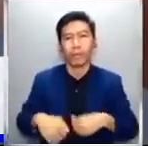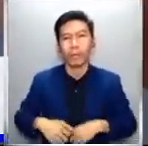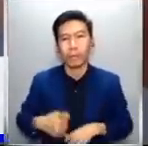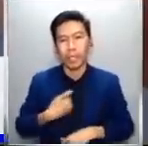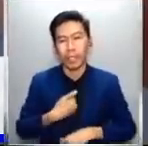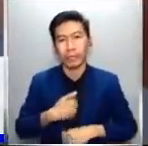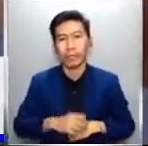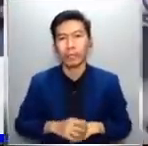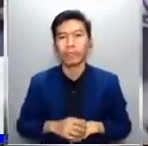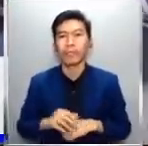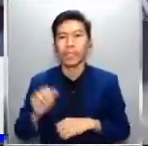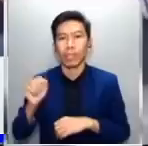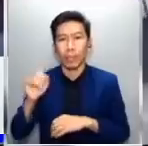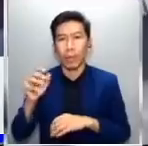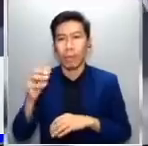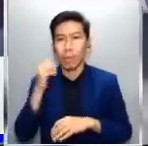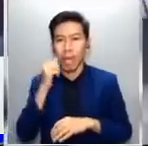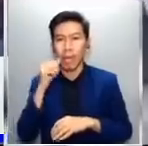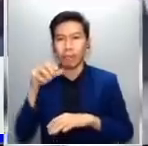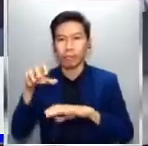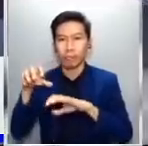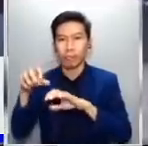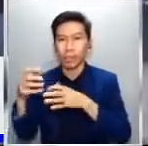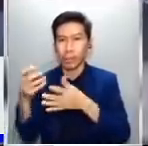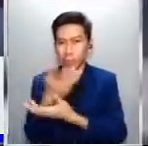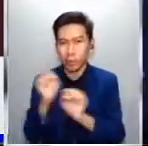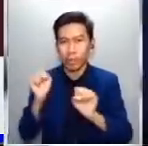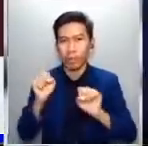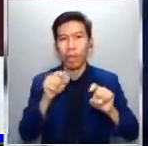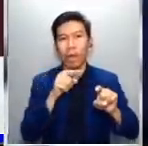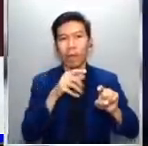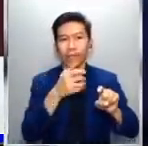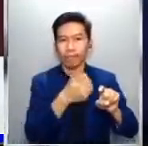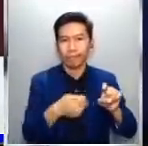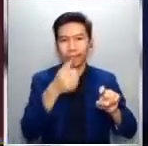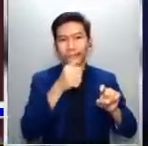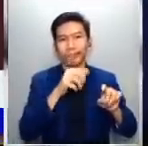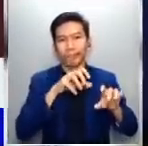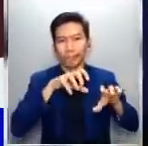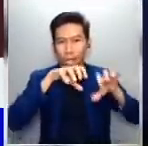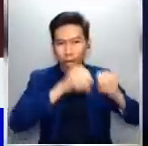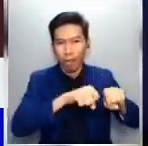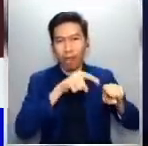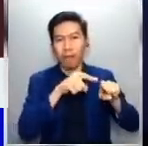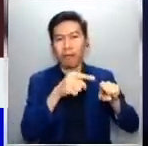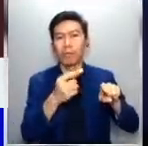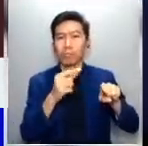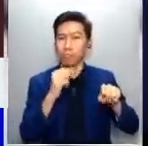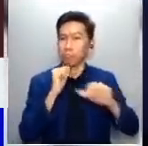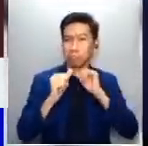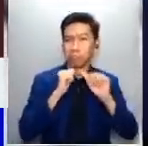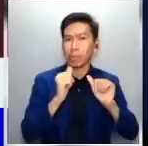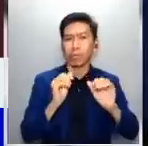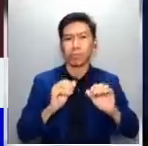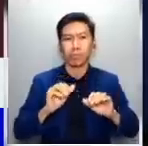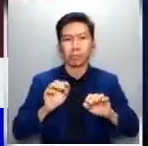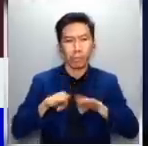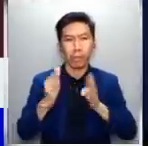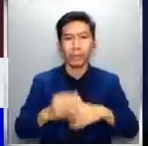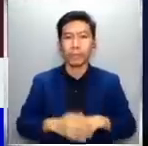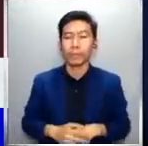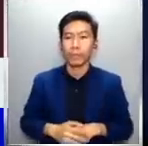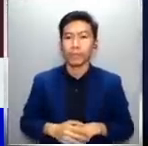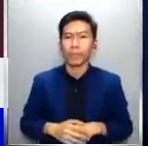Arestado naman ang may-ari ng club na itinanging nag-ooperate sila. Sarado naman kami, ma'am. Wala naman kaming customer. Doon